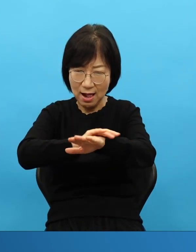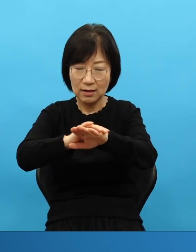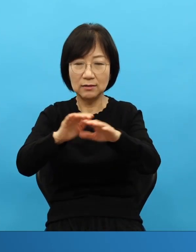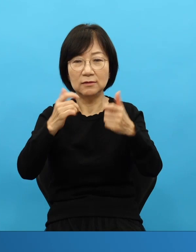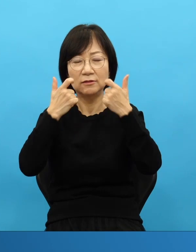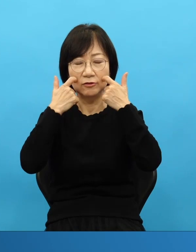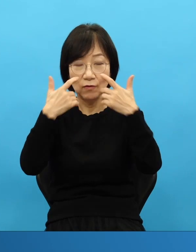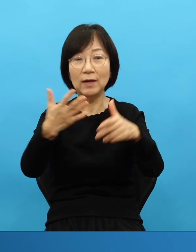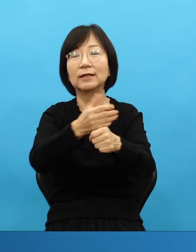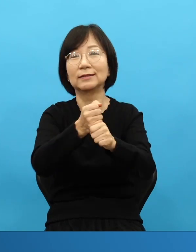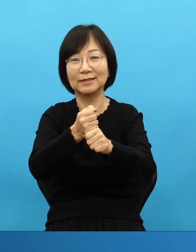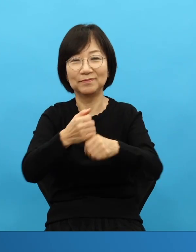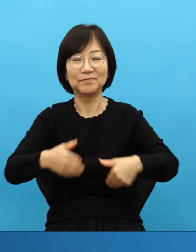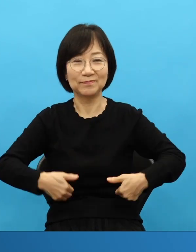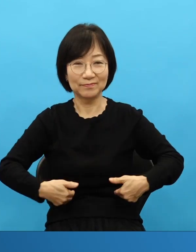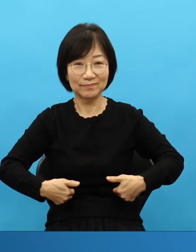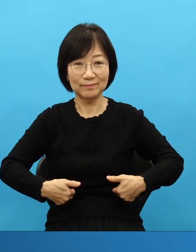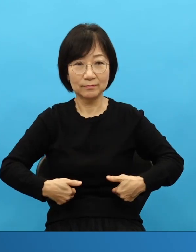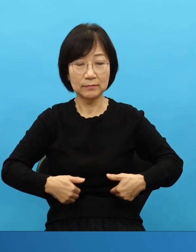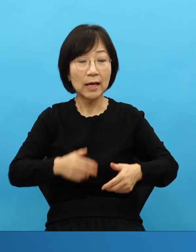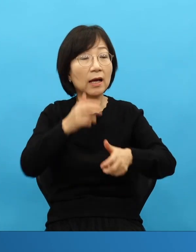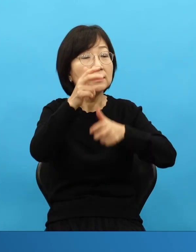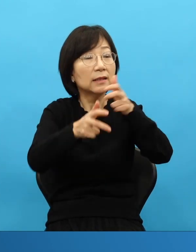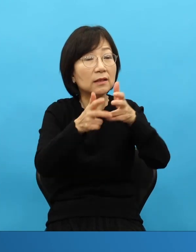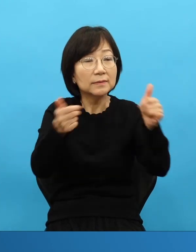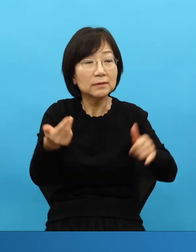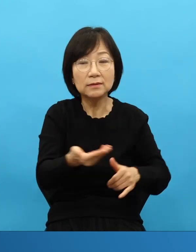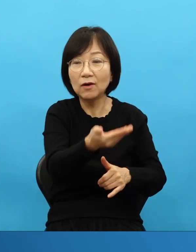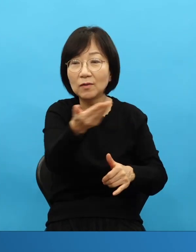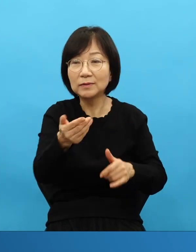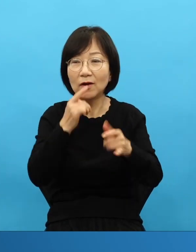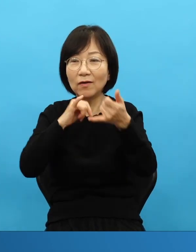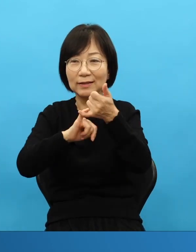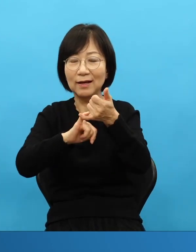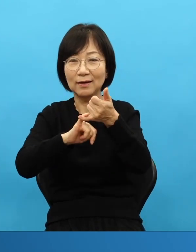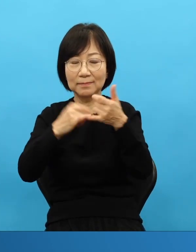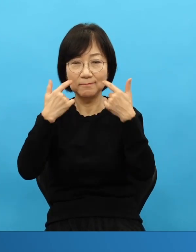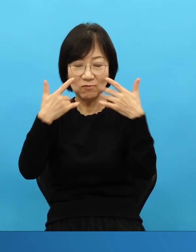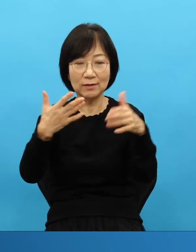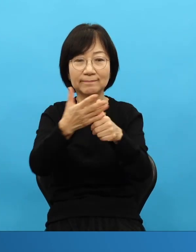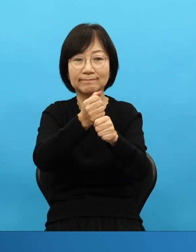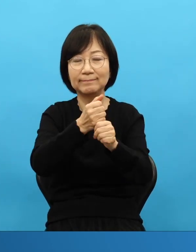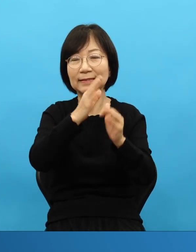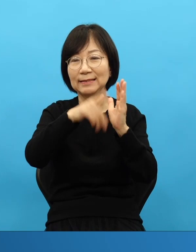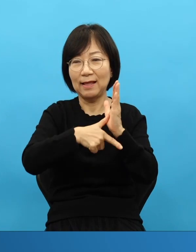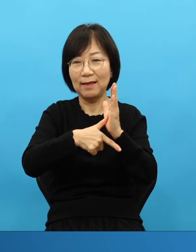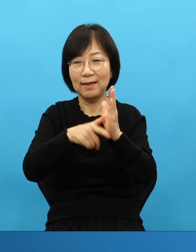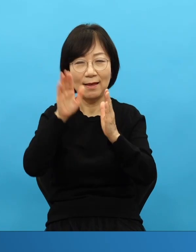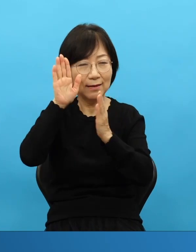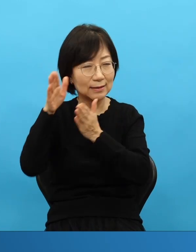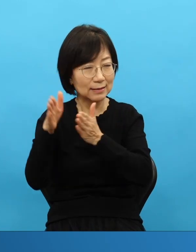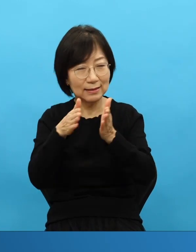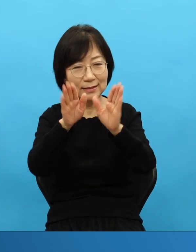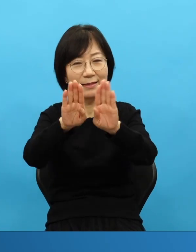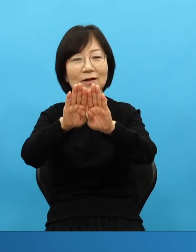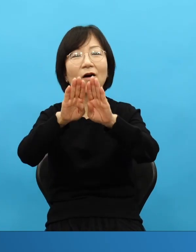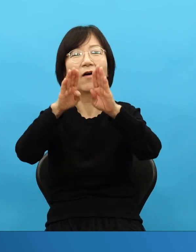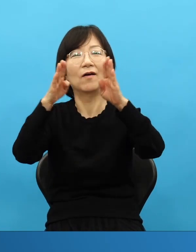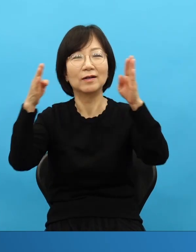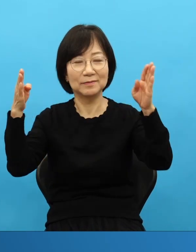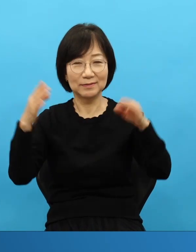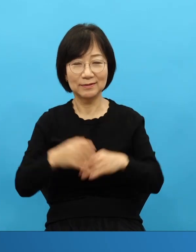정확하게 잡으셔야 길이 열려요. Business people accurately hold to the covenant for the way to open. 불 가운데